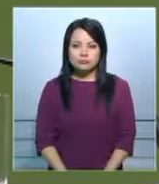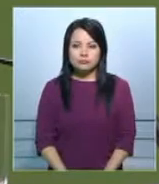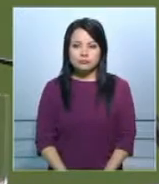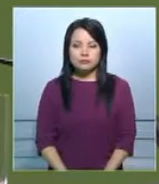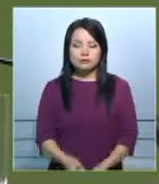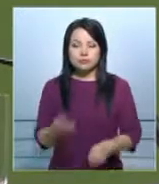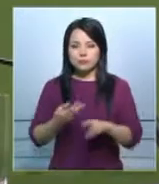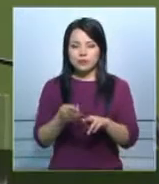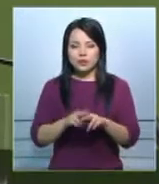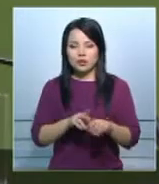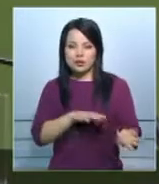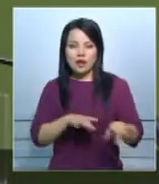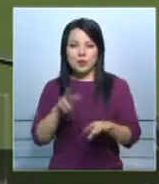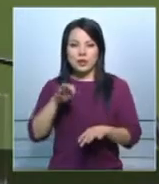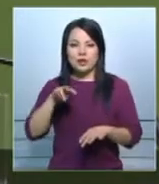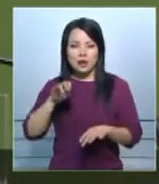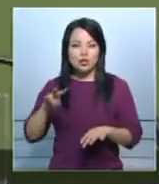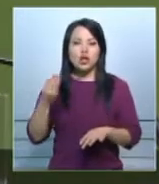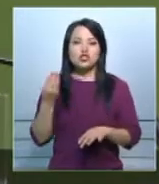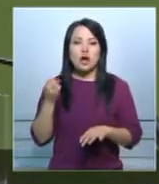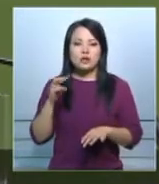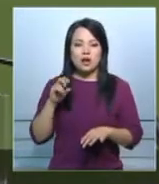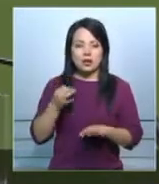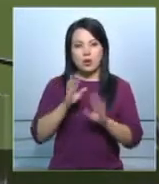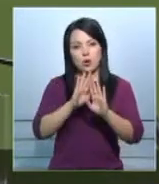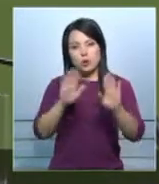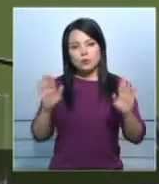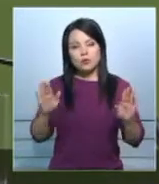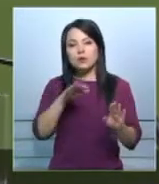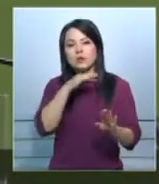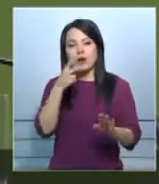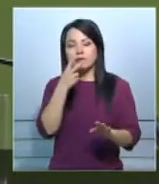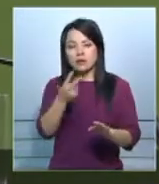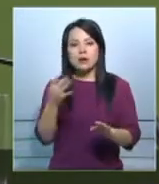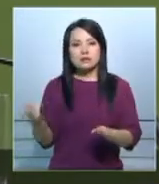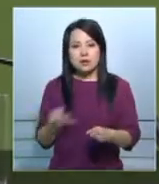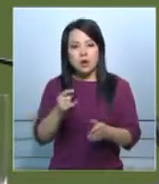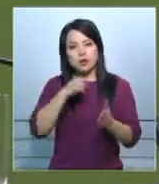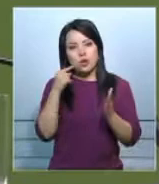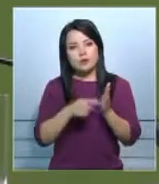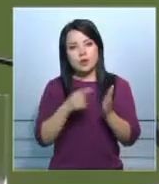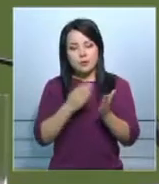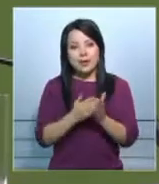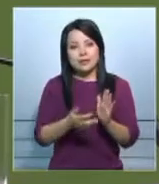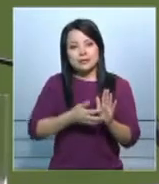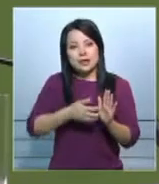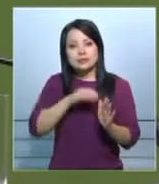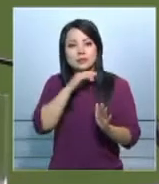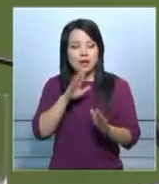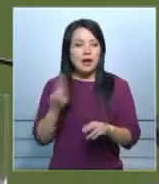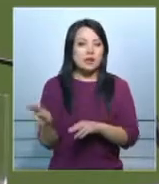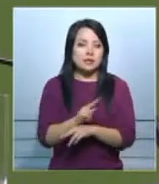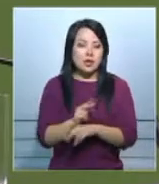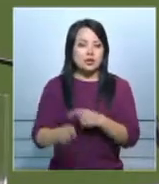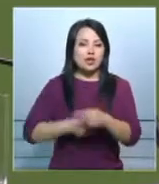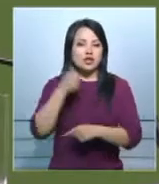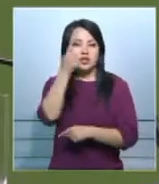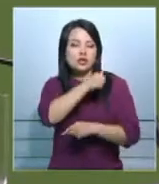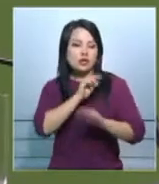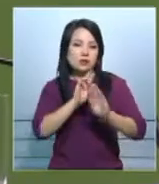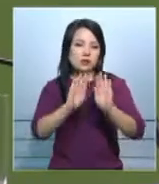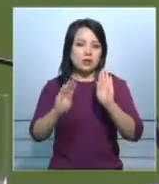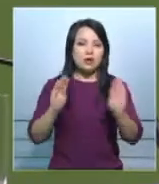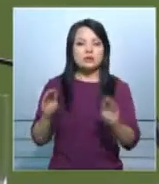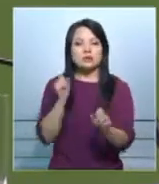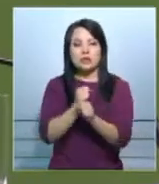Осы шара барысында Милан мен Шанхайда өткен көрмелер жайлы көп сұрақтар қойылды. Ондағы кемшіліктер ендігі жолы реттелетін болады. Жалпы